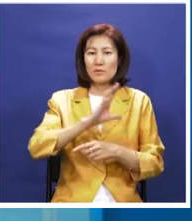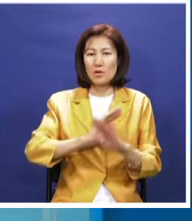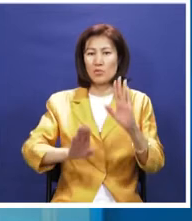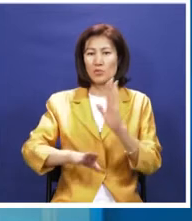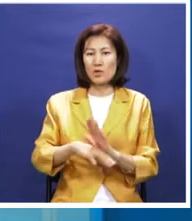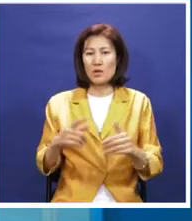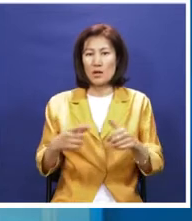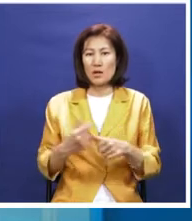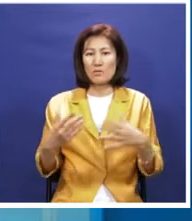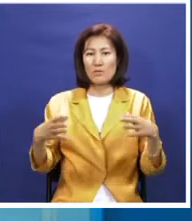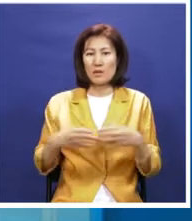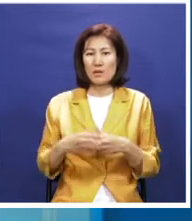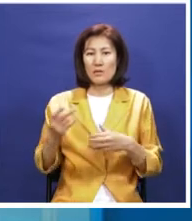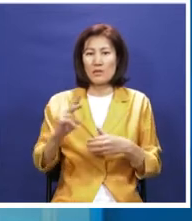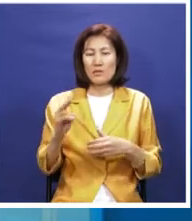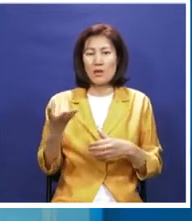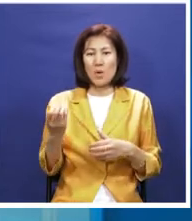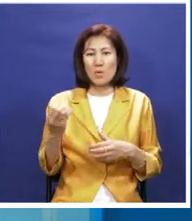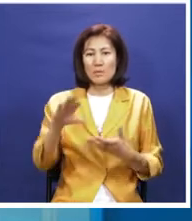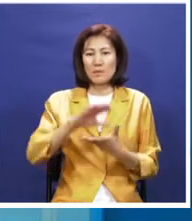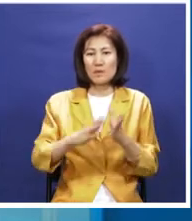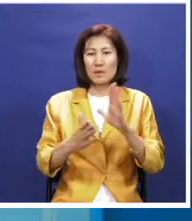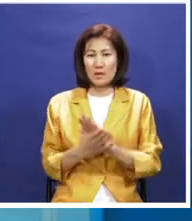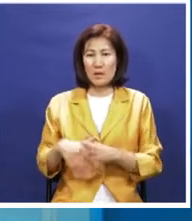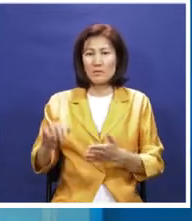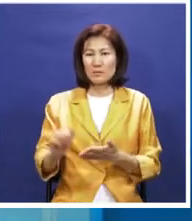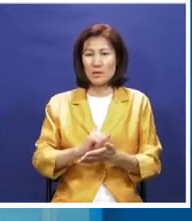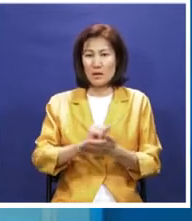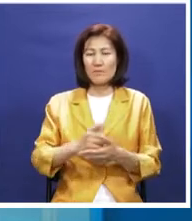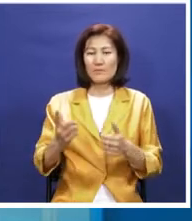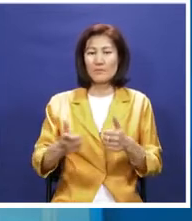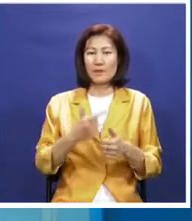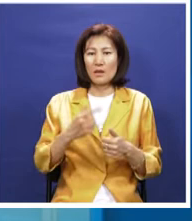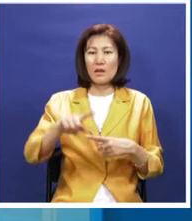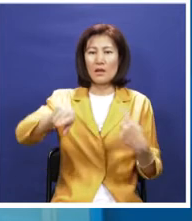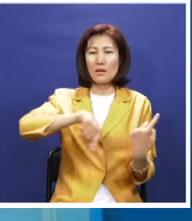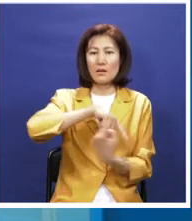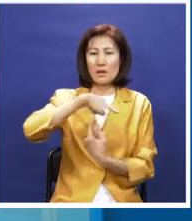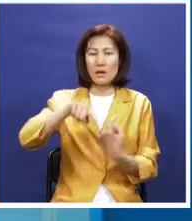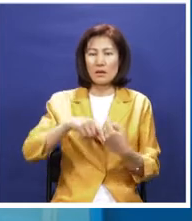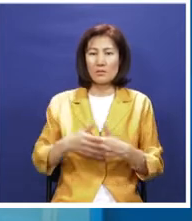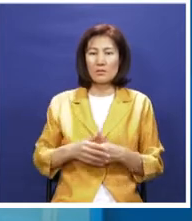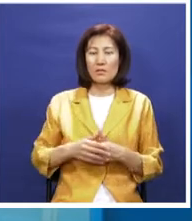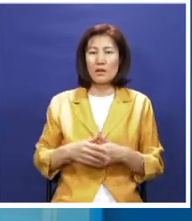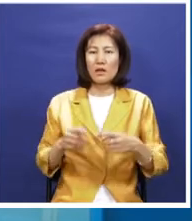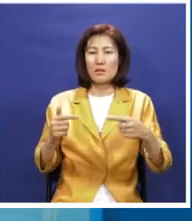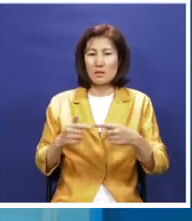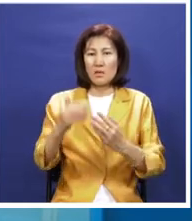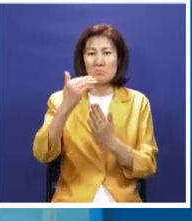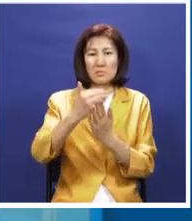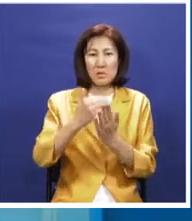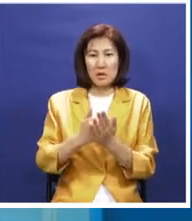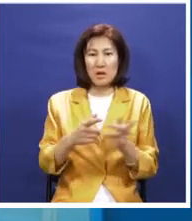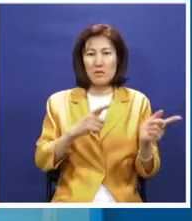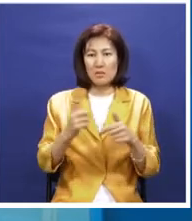аталған мекеме тарапынан негізсіз қосымша келісім шарт жасалған. Аталмыш шартта кәсіпорындарына тиімсіз тұрғыда талаптар түзілген.